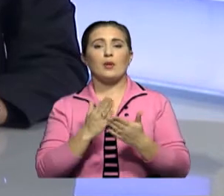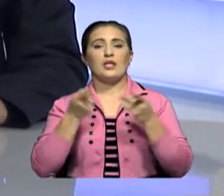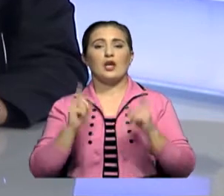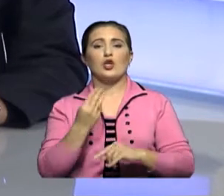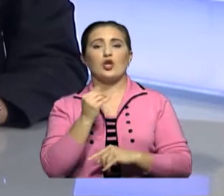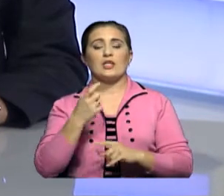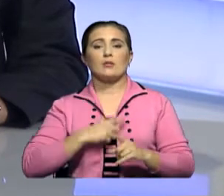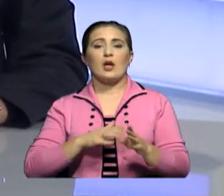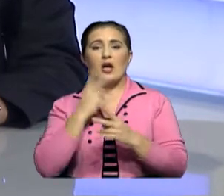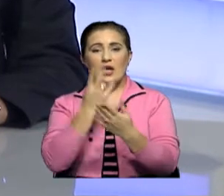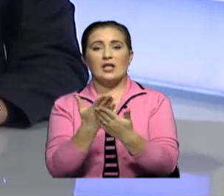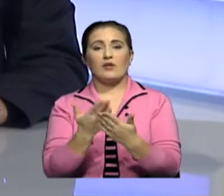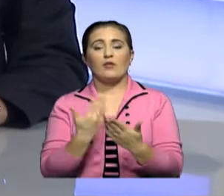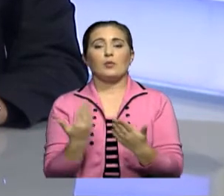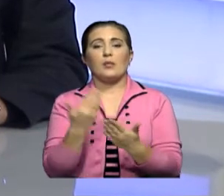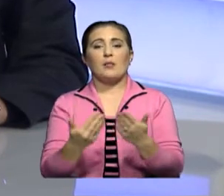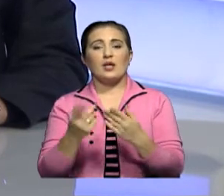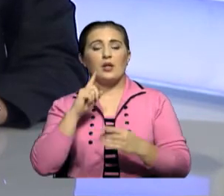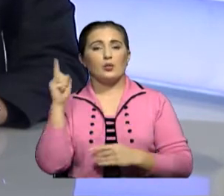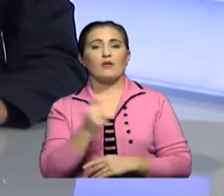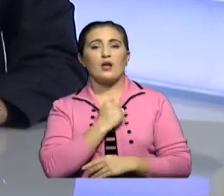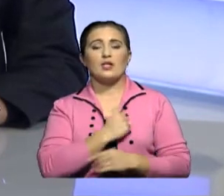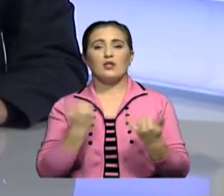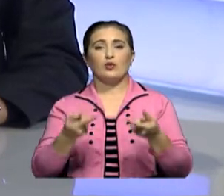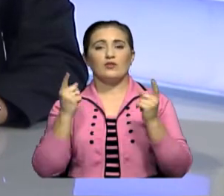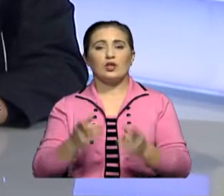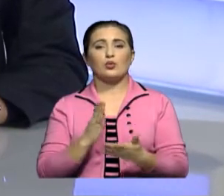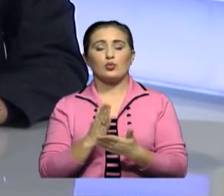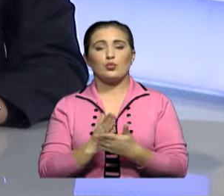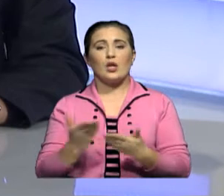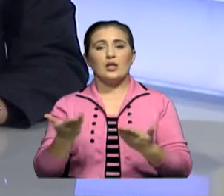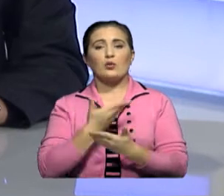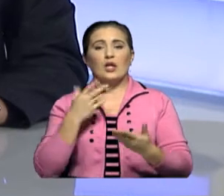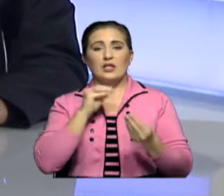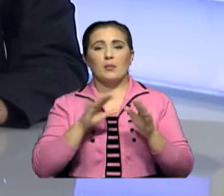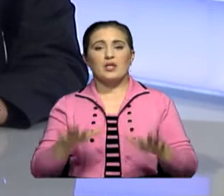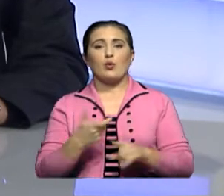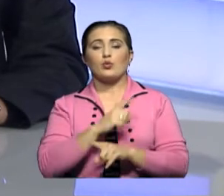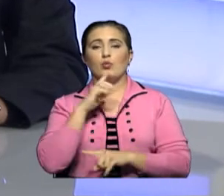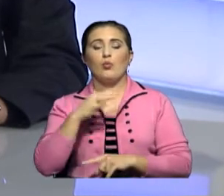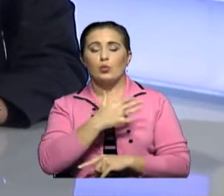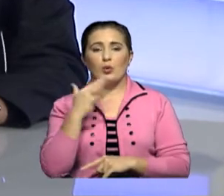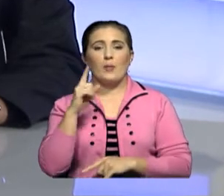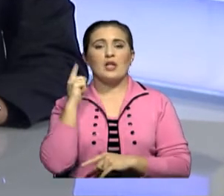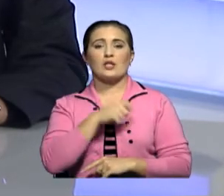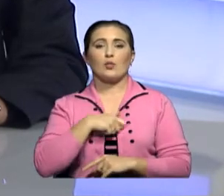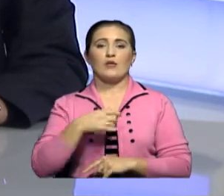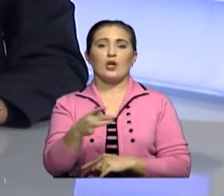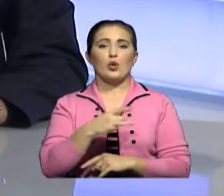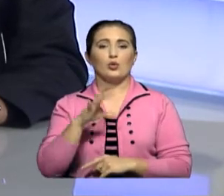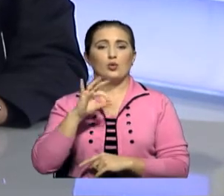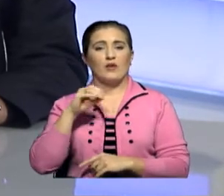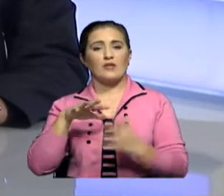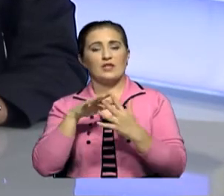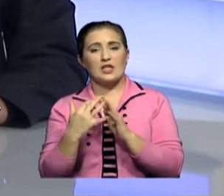себя реализовать и вот примеры в молодой гвардии сегодня действительно существует у нас на местах очень много молодых депутатов районных советов и